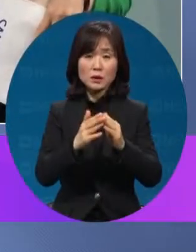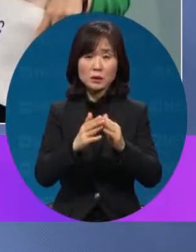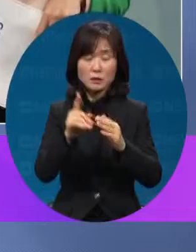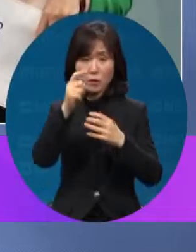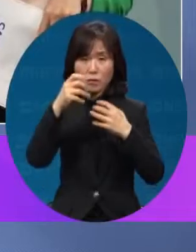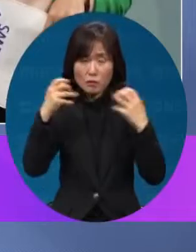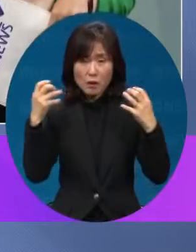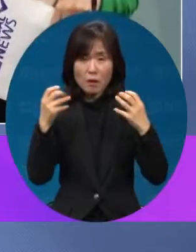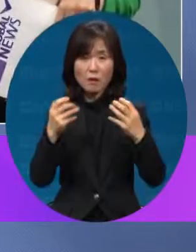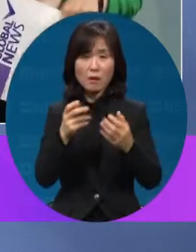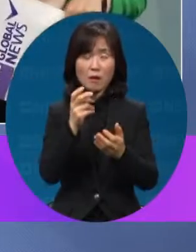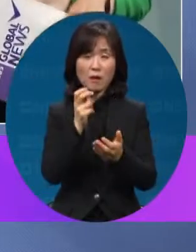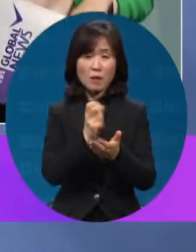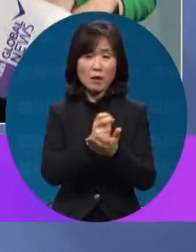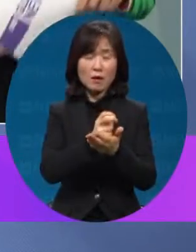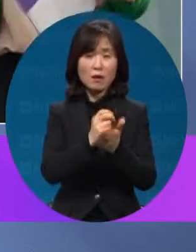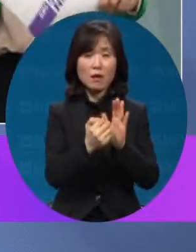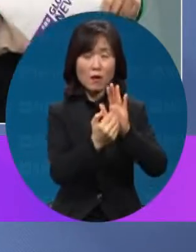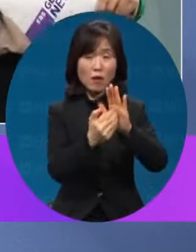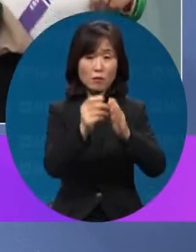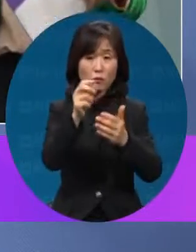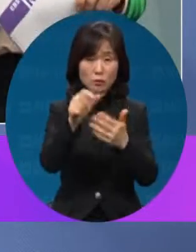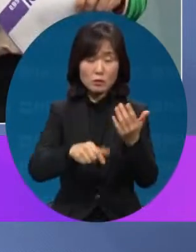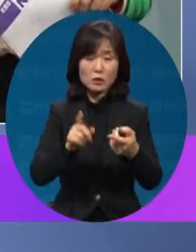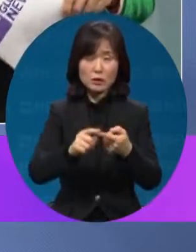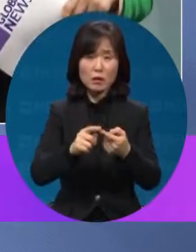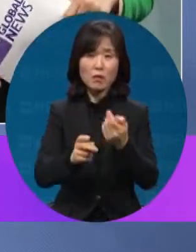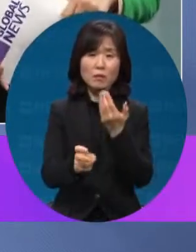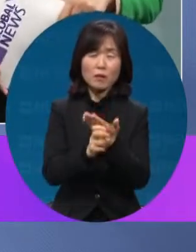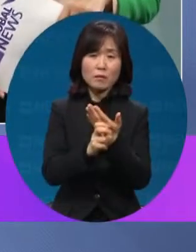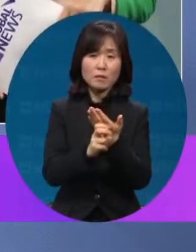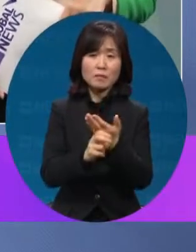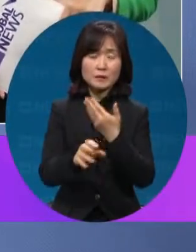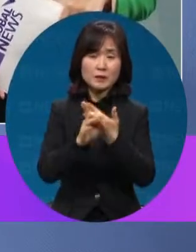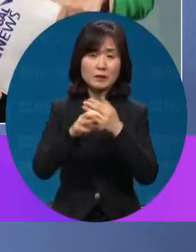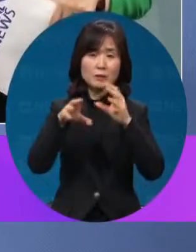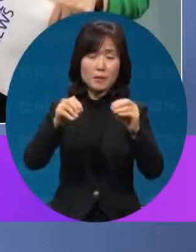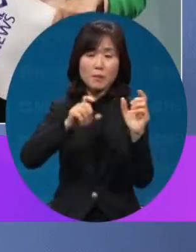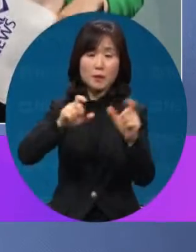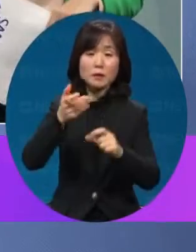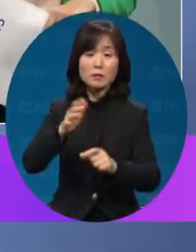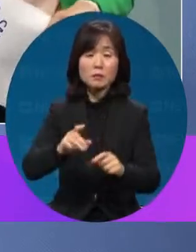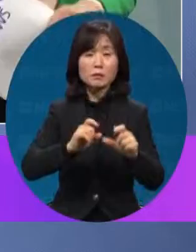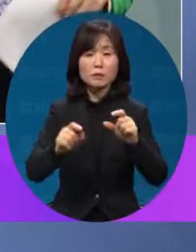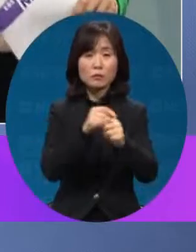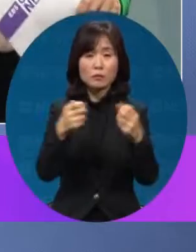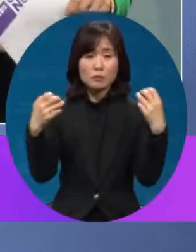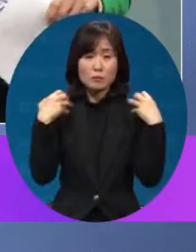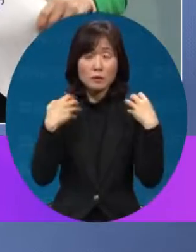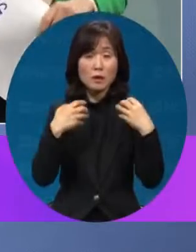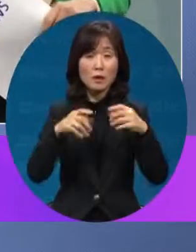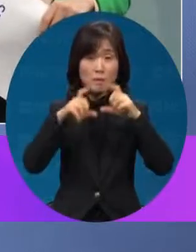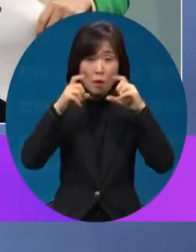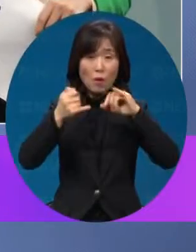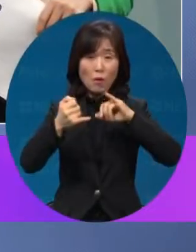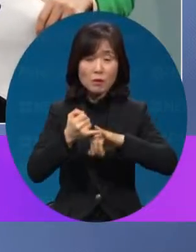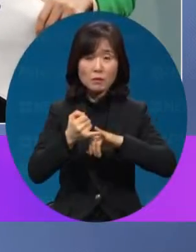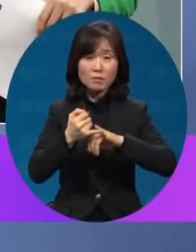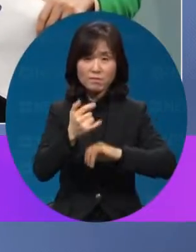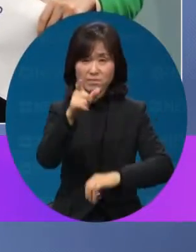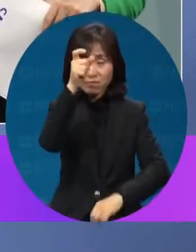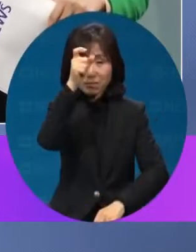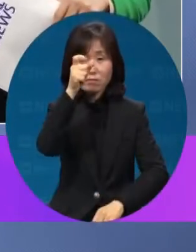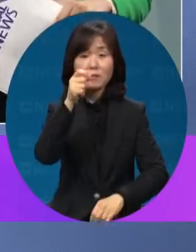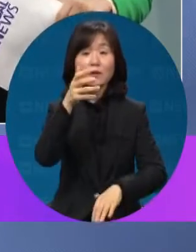방역 조치를 위헌으로 판단하고 잠정 금지 명령을 내렸지만 일부 교육청에서 의무화를 고수하면서